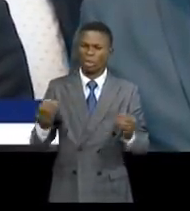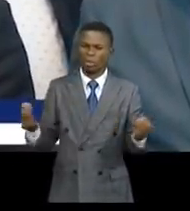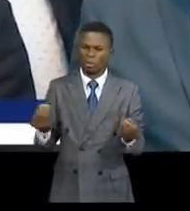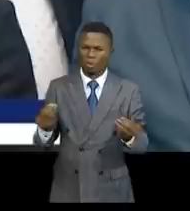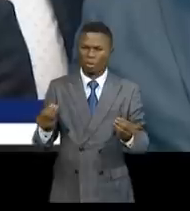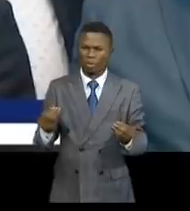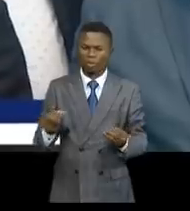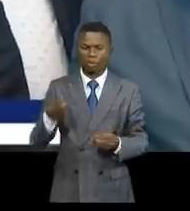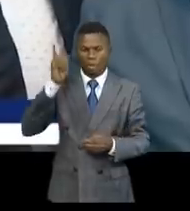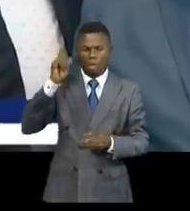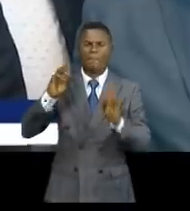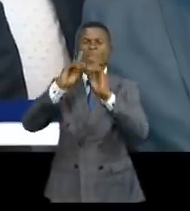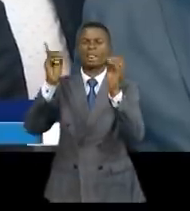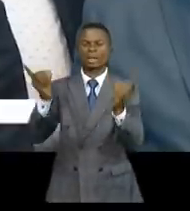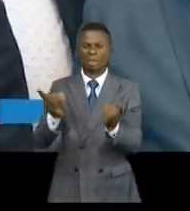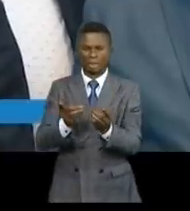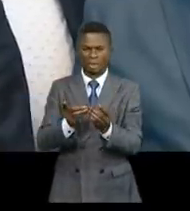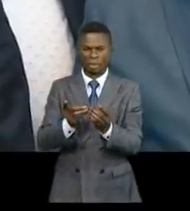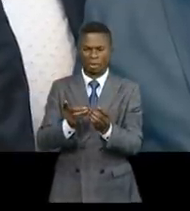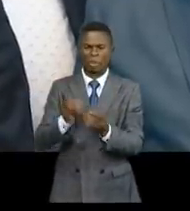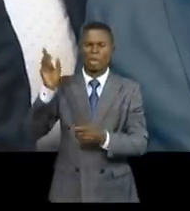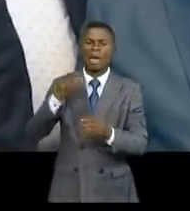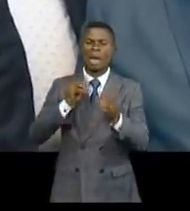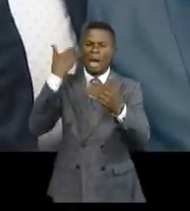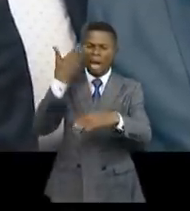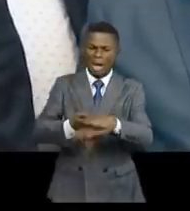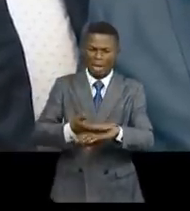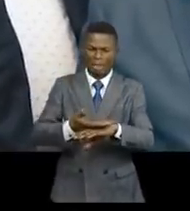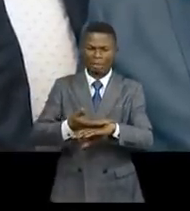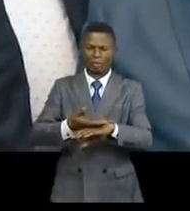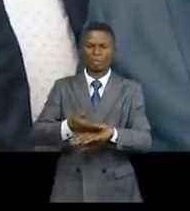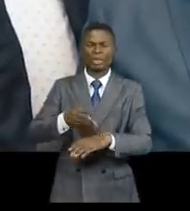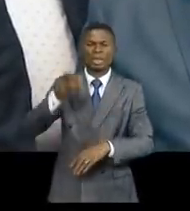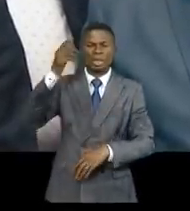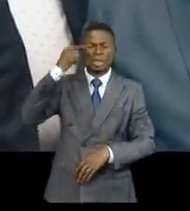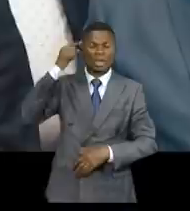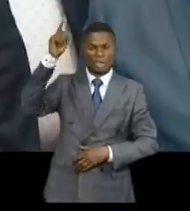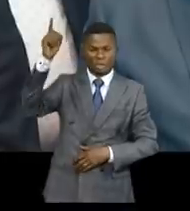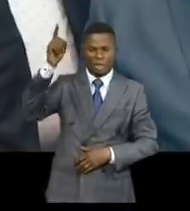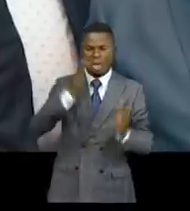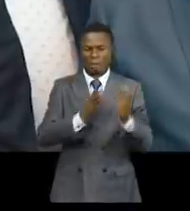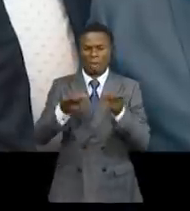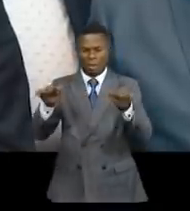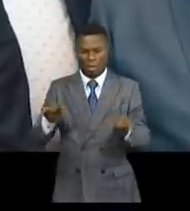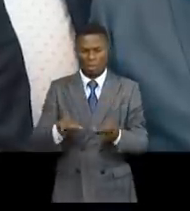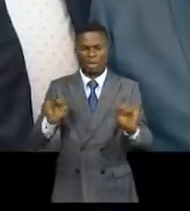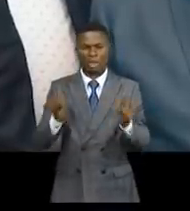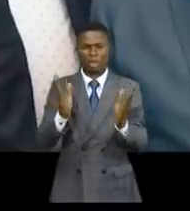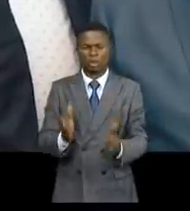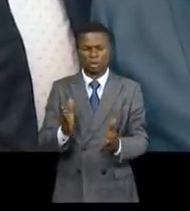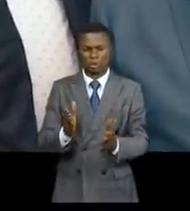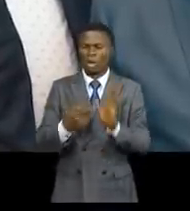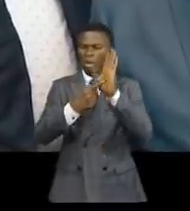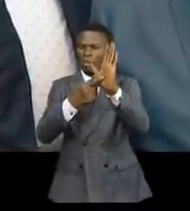les premières délégations précèdent déjà Tokyo pour préparer l'arrivée de nos athlètes qui vont représenter notre